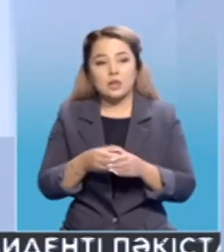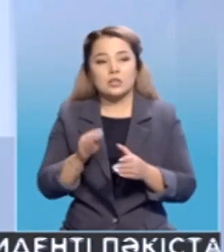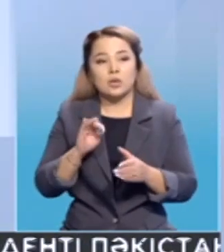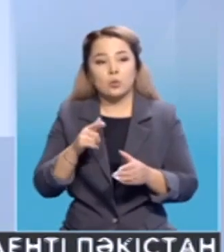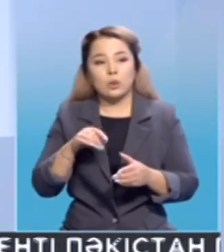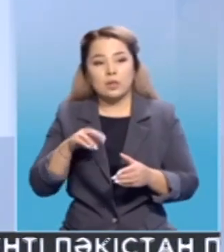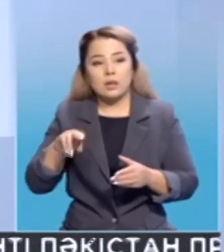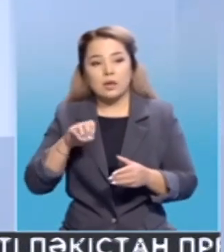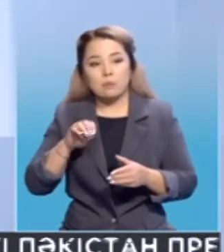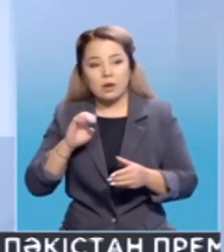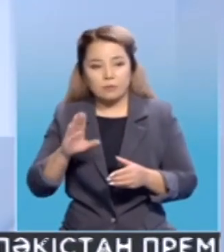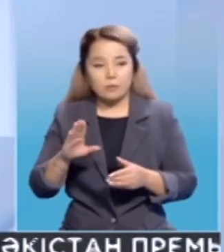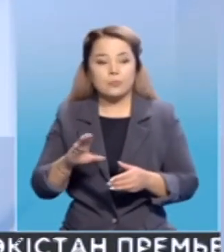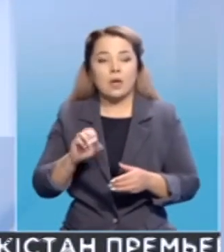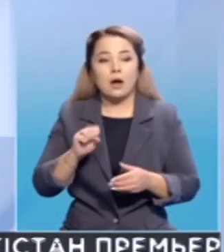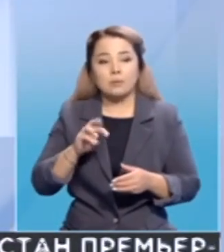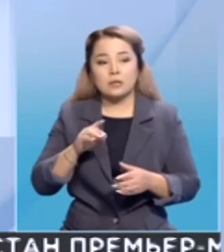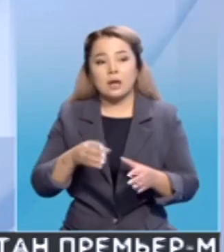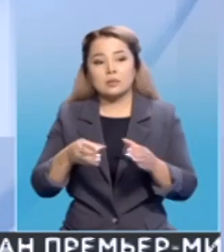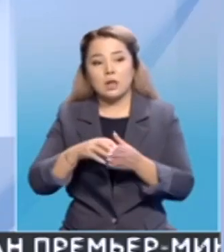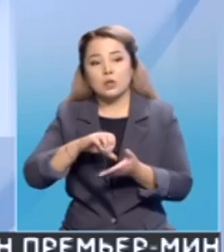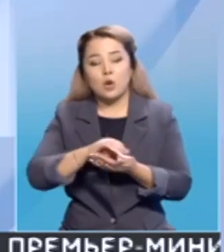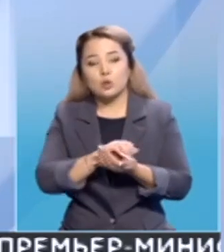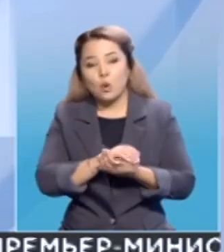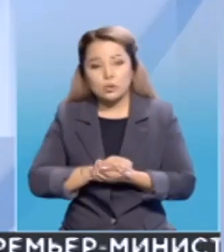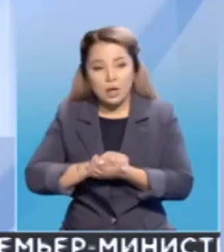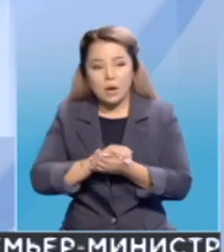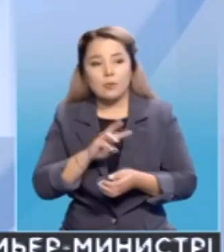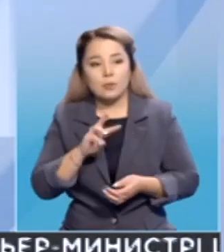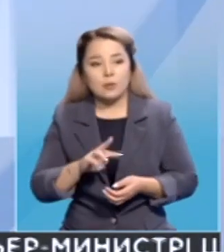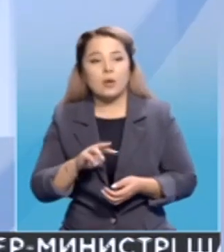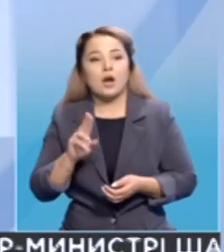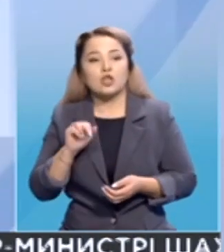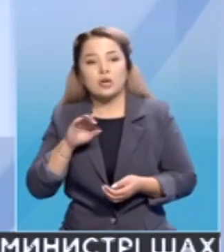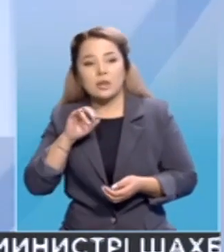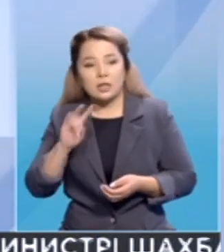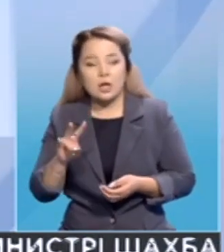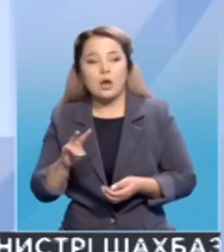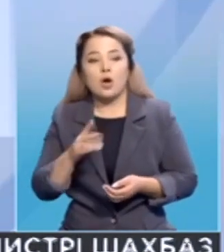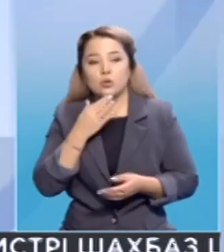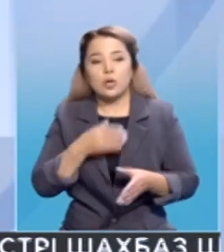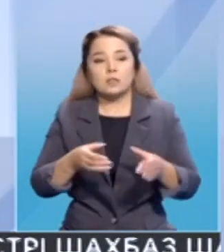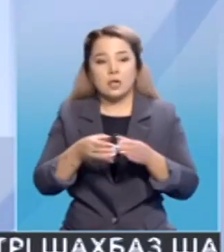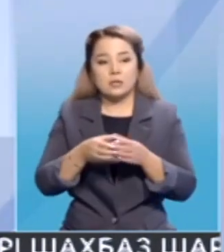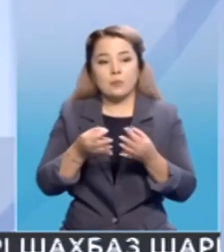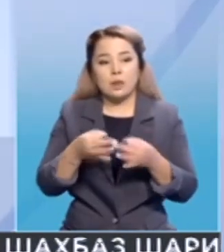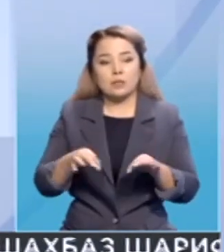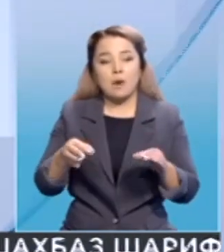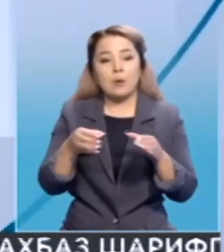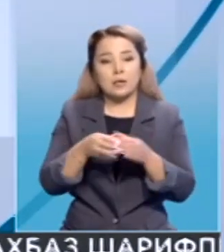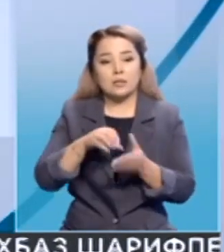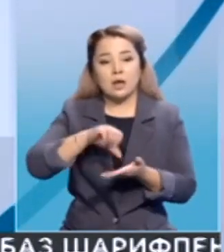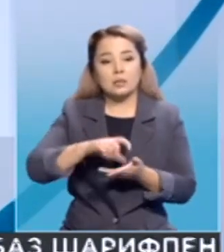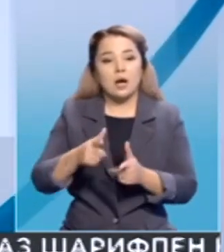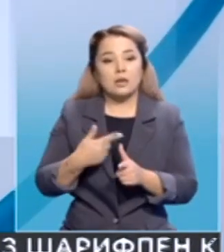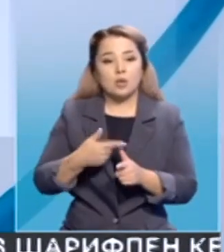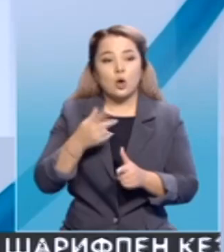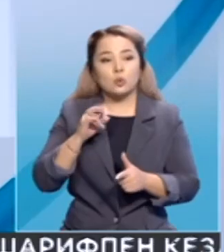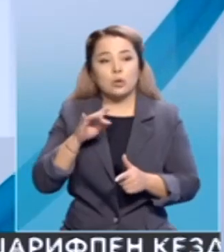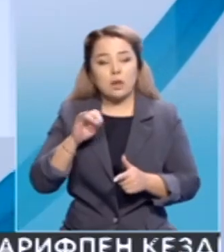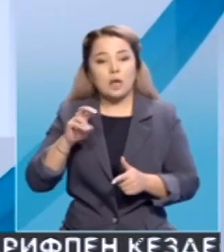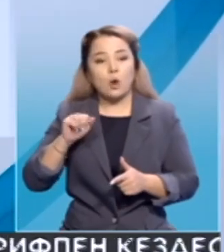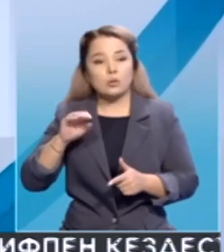Жигули Дайрабаев, Аманат кәсіподақтар достастығы атынан Мейрам Қажыкен, жалпы ұлттық социал-демократиялық партиясы атынан